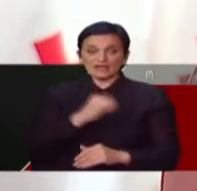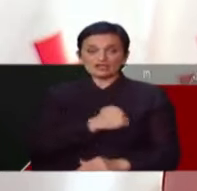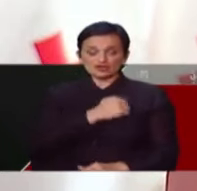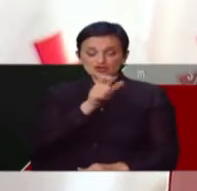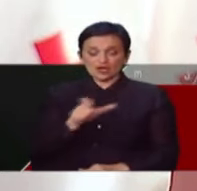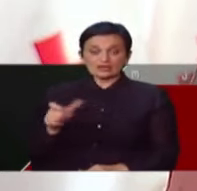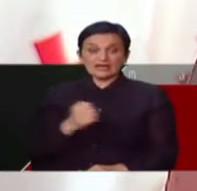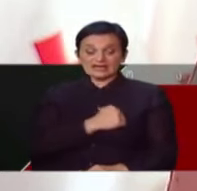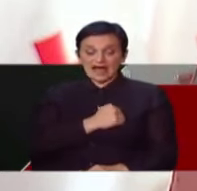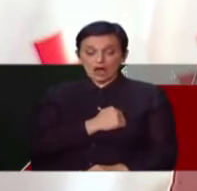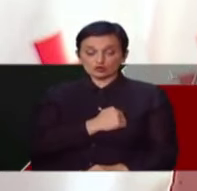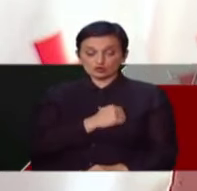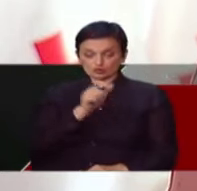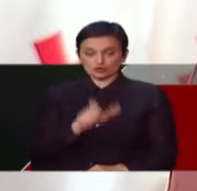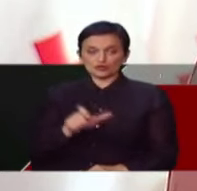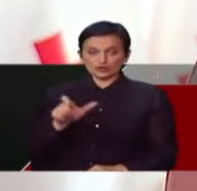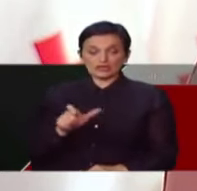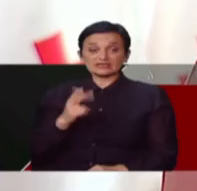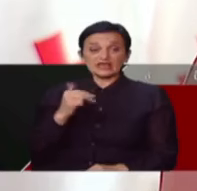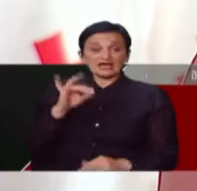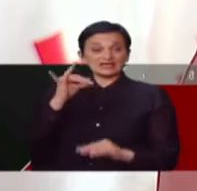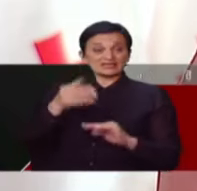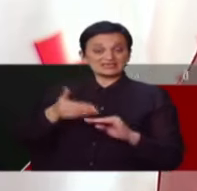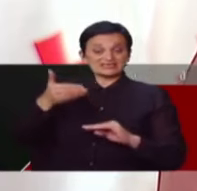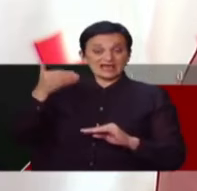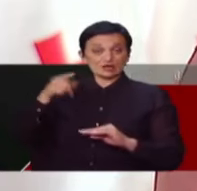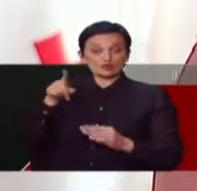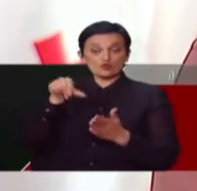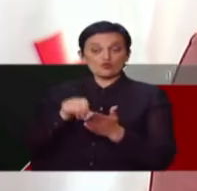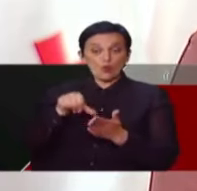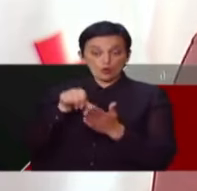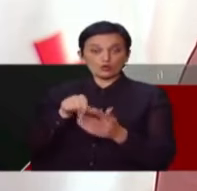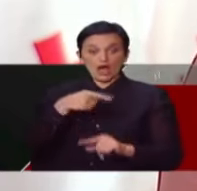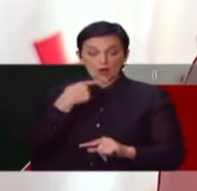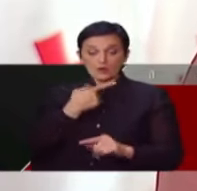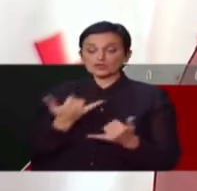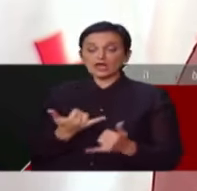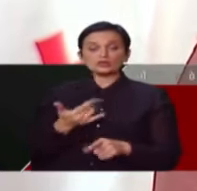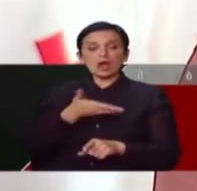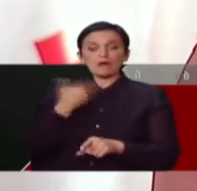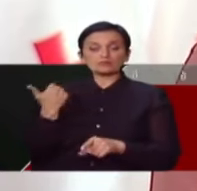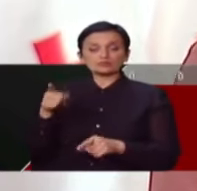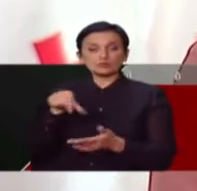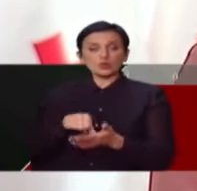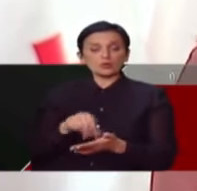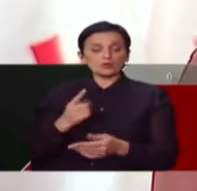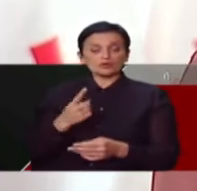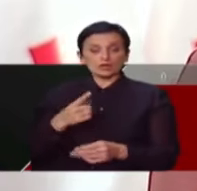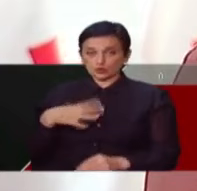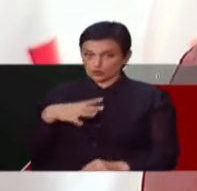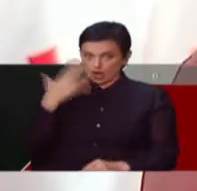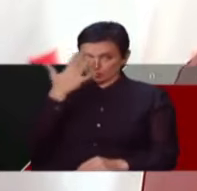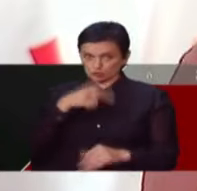ჯარისკაცებთან, ქართულ ჯართან და წარსულში რომ ამბობენ რაღაცაში მონაწილეობდაო, დღეს რატო არ მონაწილეობს? ანუ ქართული